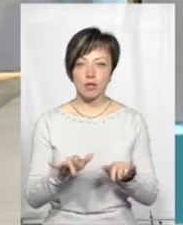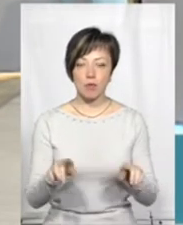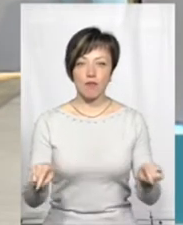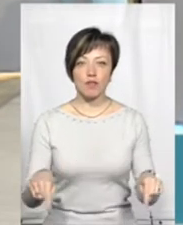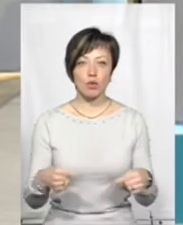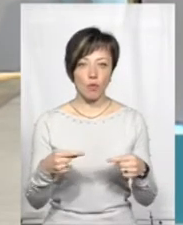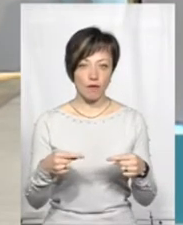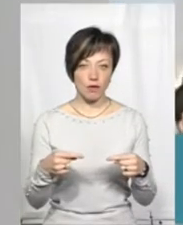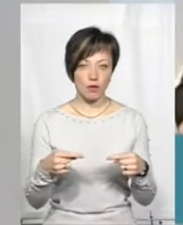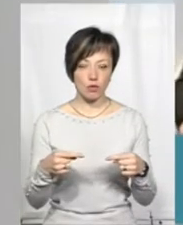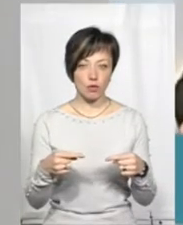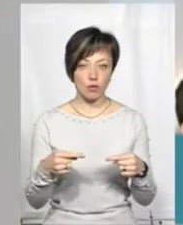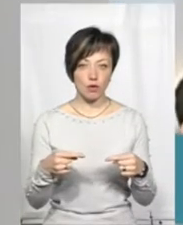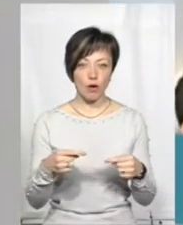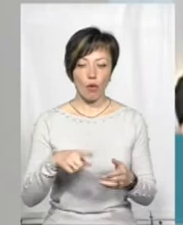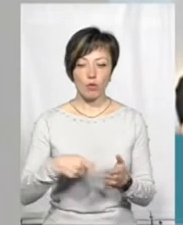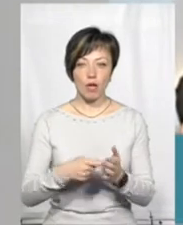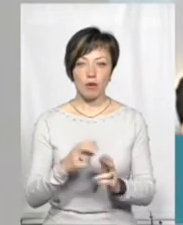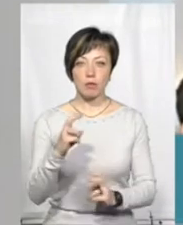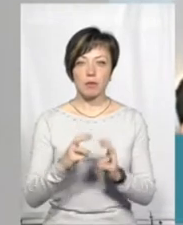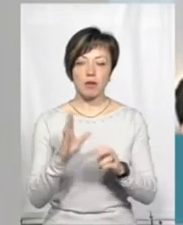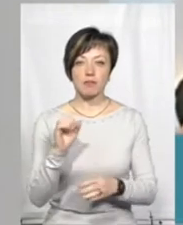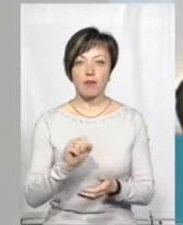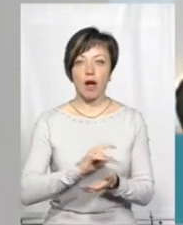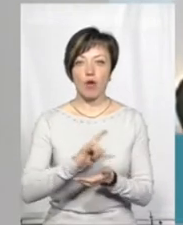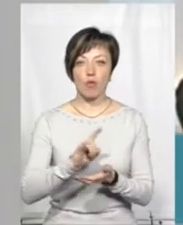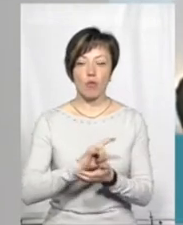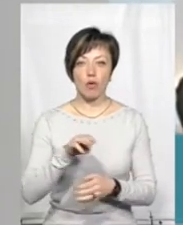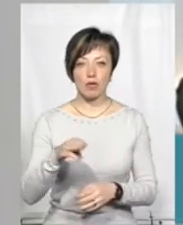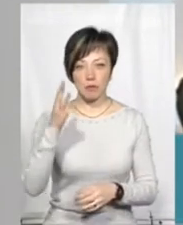по відновленню комунального підприємства «Аеропорт